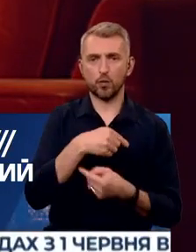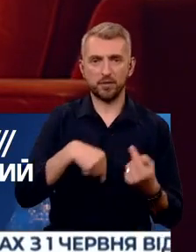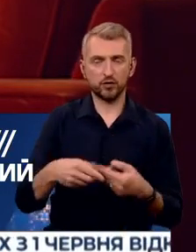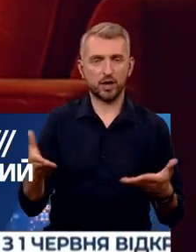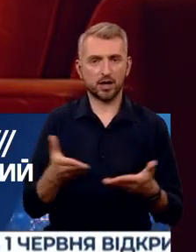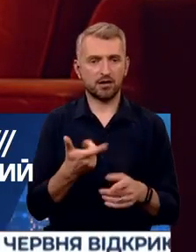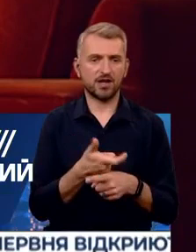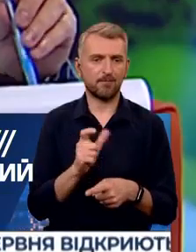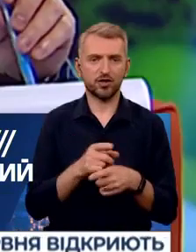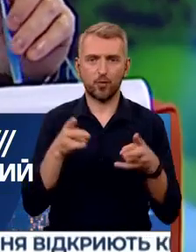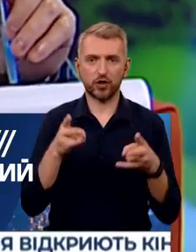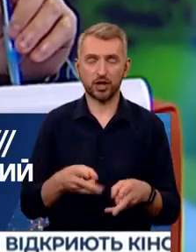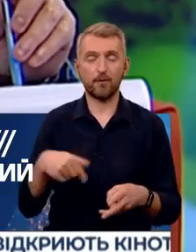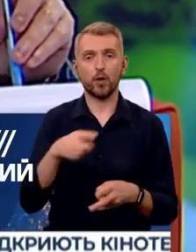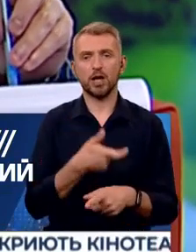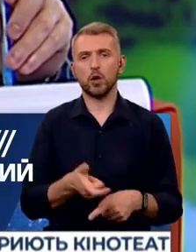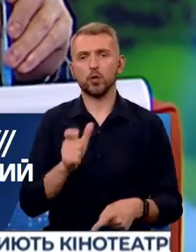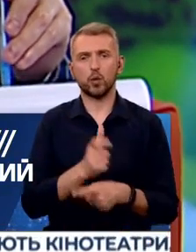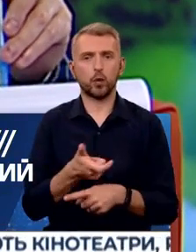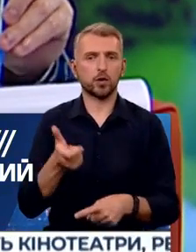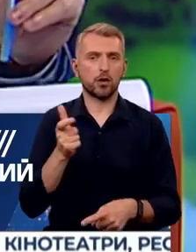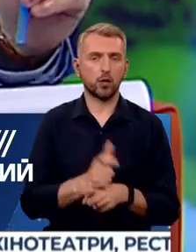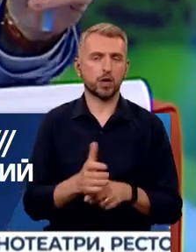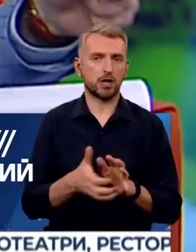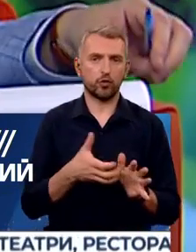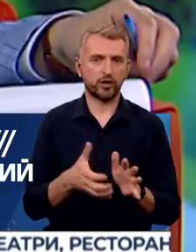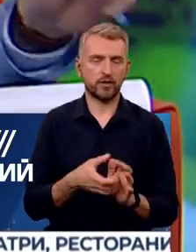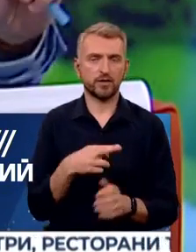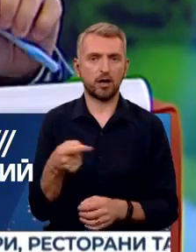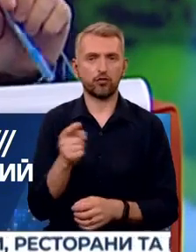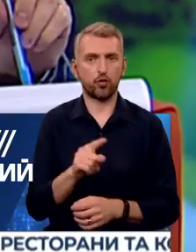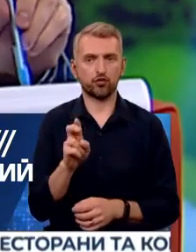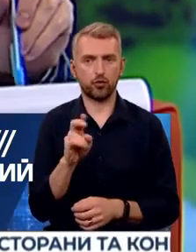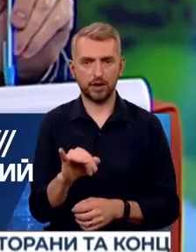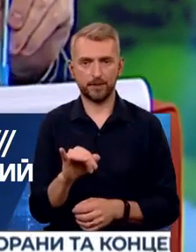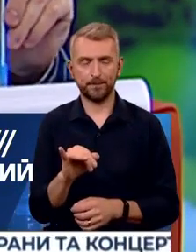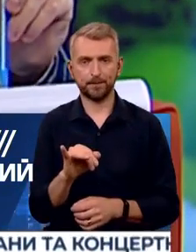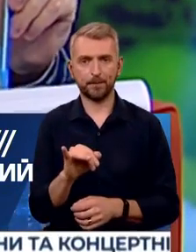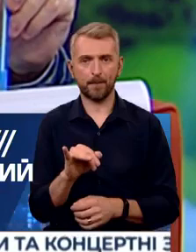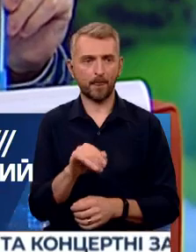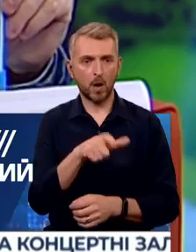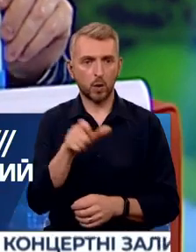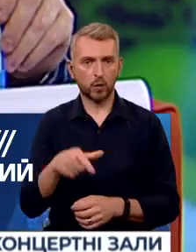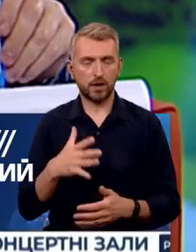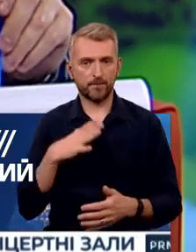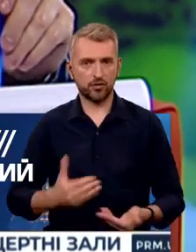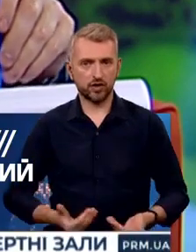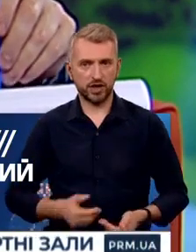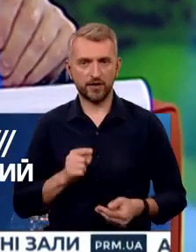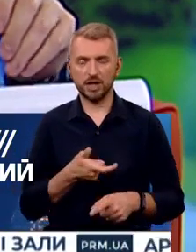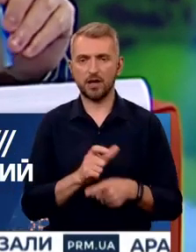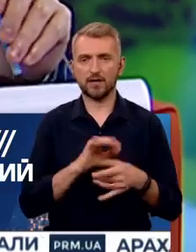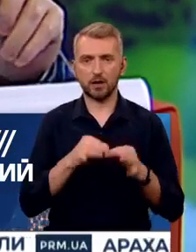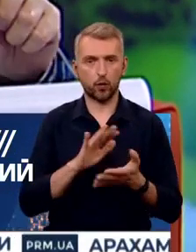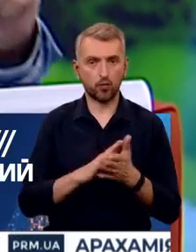який найбільше постраждав, вони дуже-дуже недостатні для того, щоб людям вижити в цих надскладних